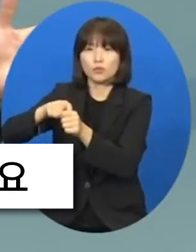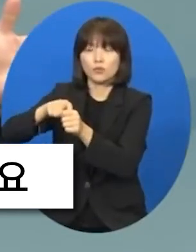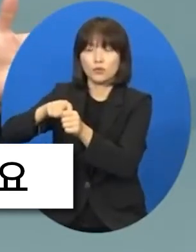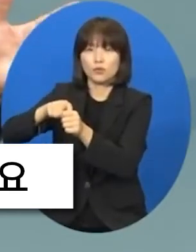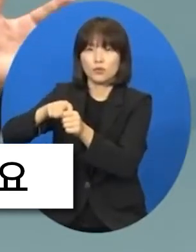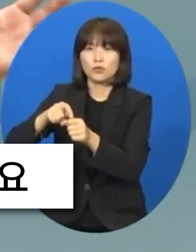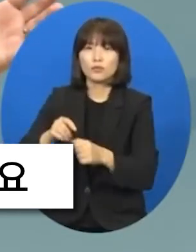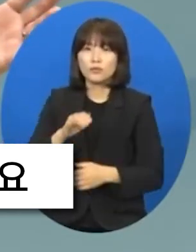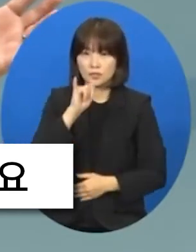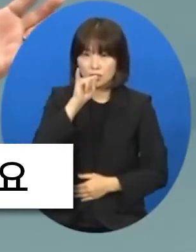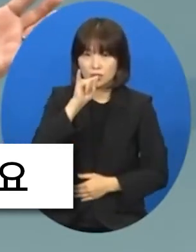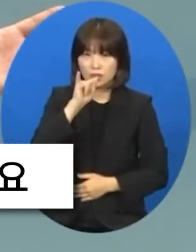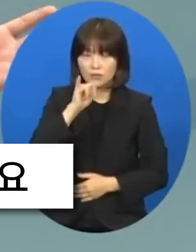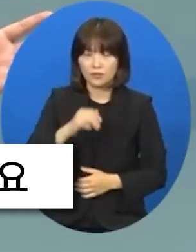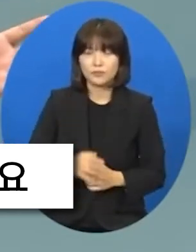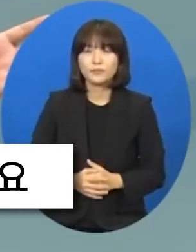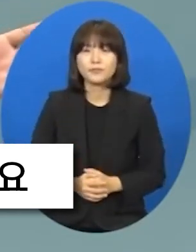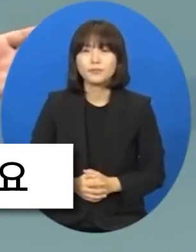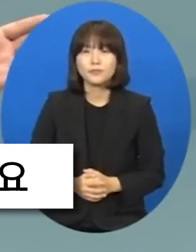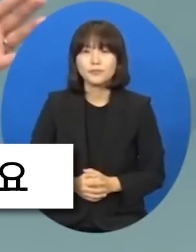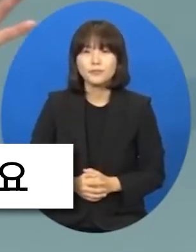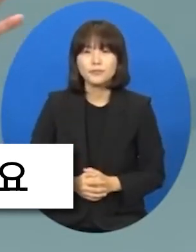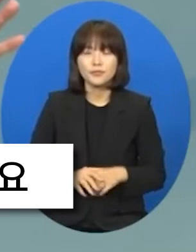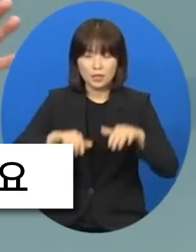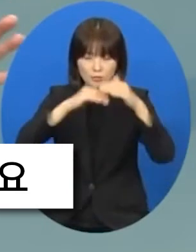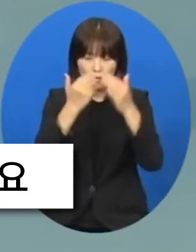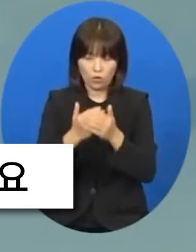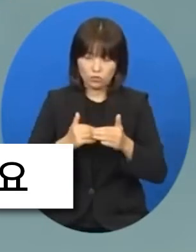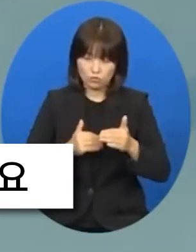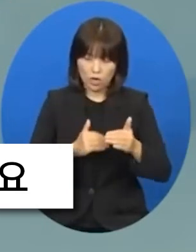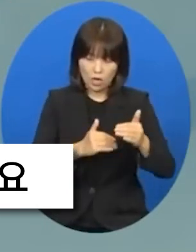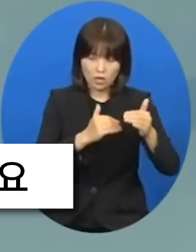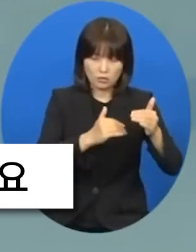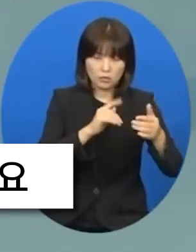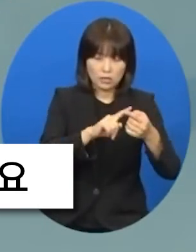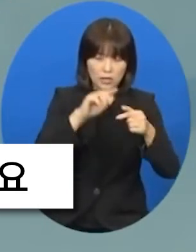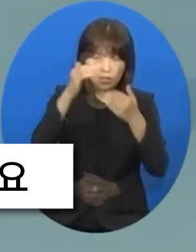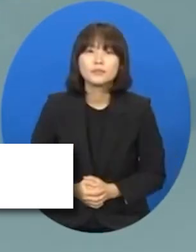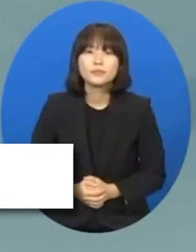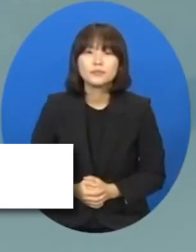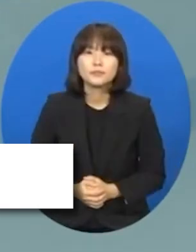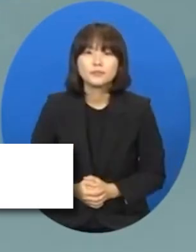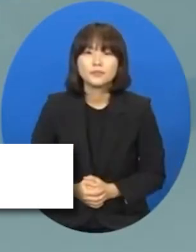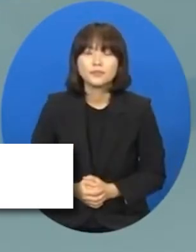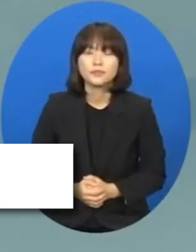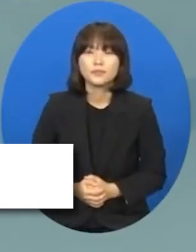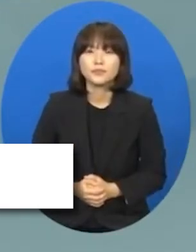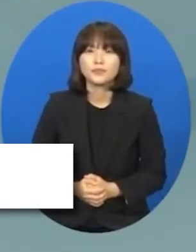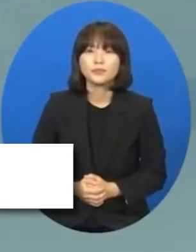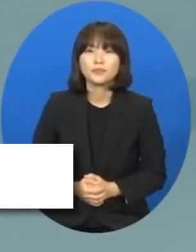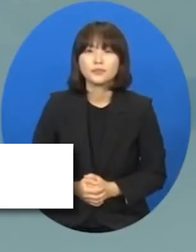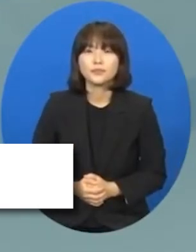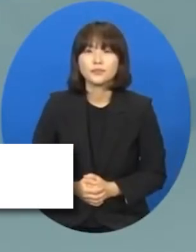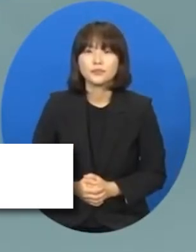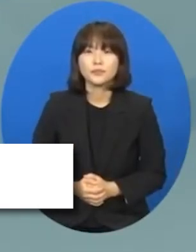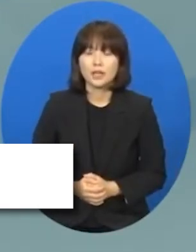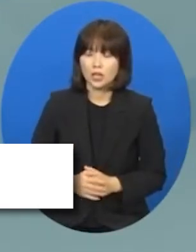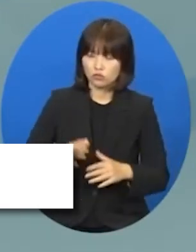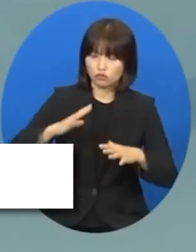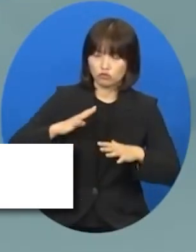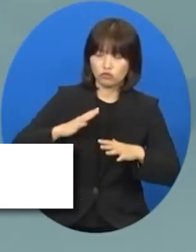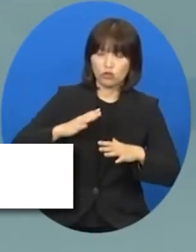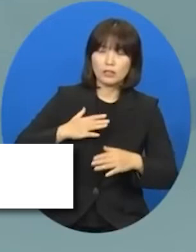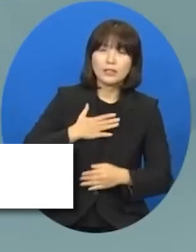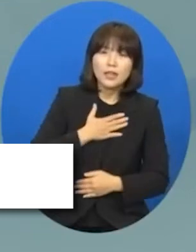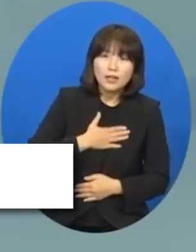모든 과정을 너무나 정확하게 계획하신다는 거예요 이제 두려운 감정에